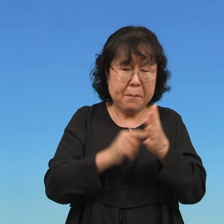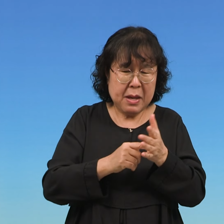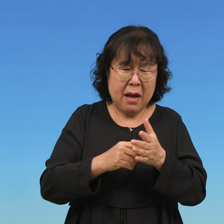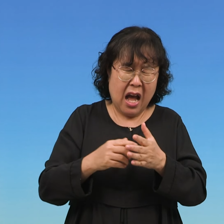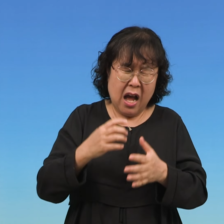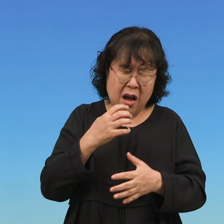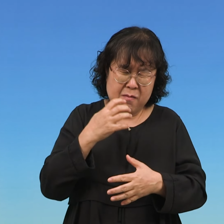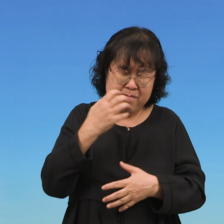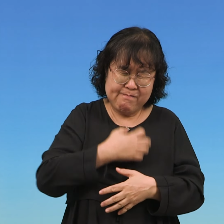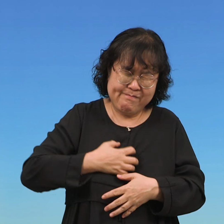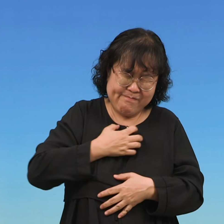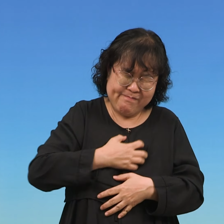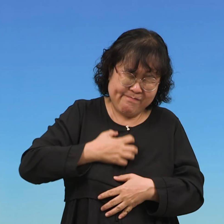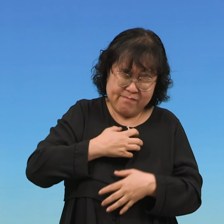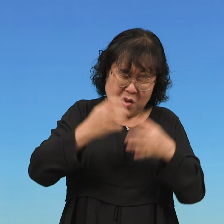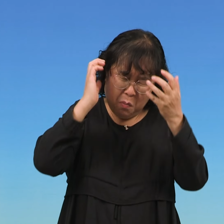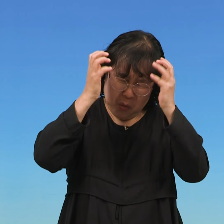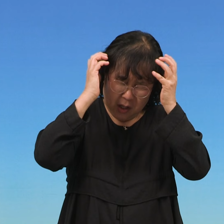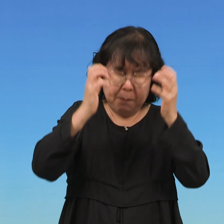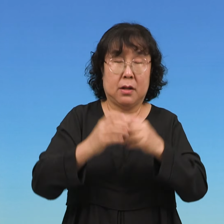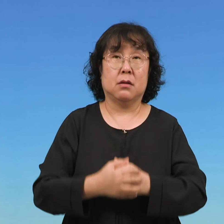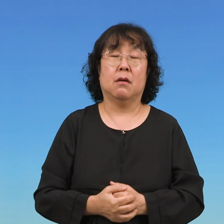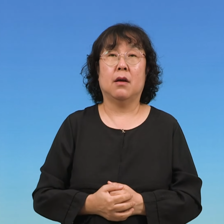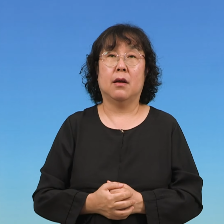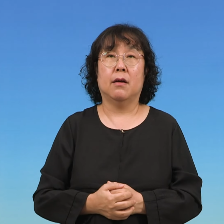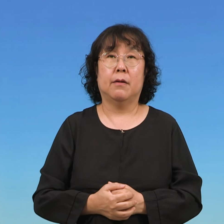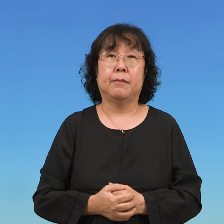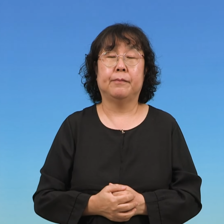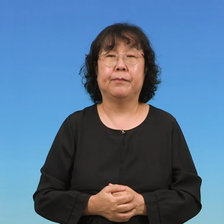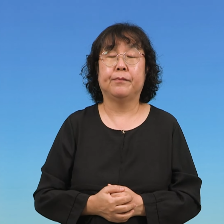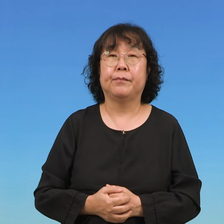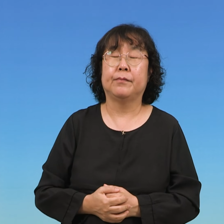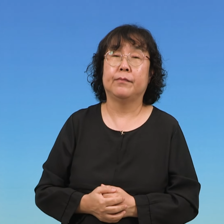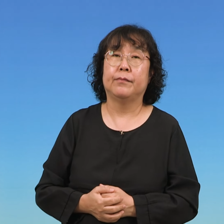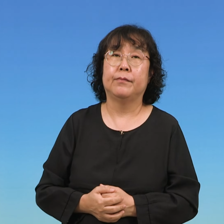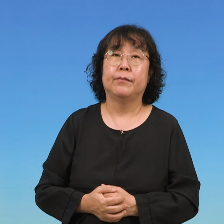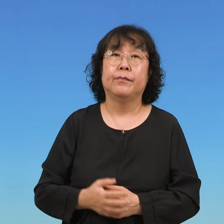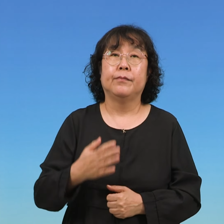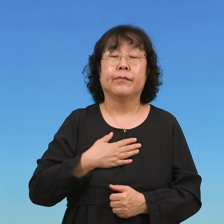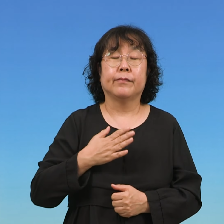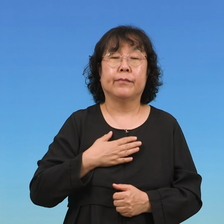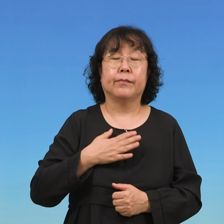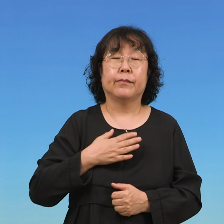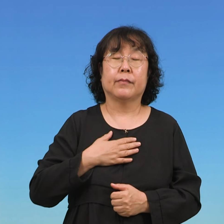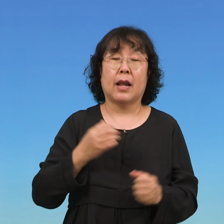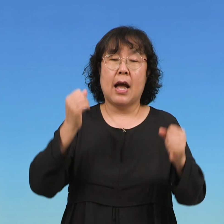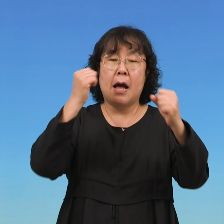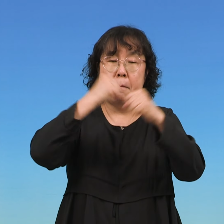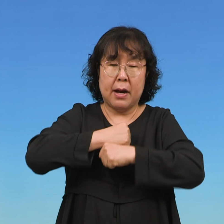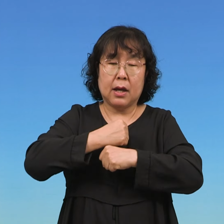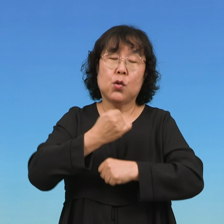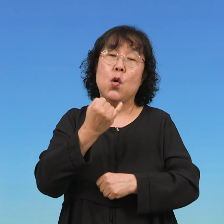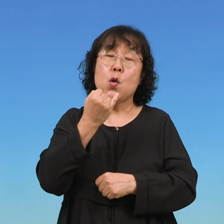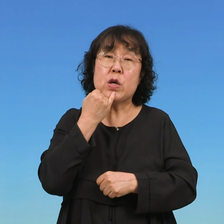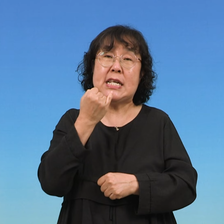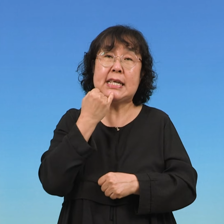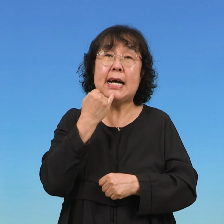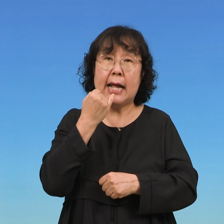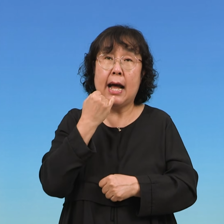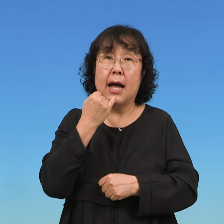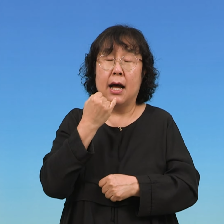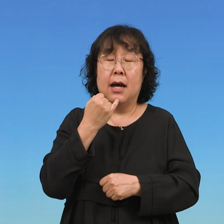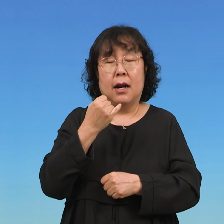제일 잘못돼 봐야 뭐 쇠해지고 망해지는 건데 망해도 괜찮다는데 사실 예수 믿는